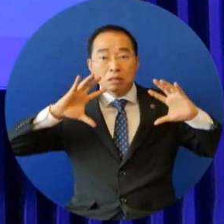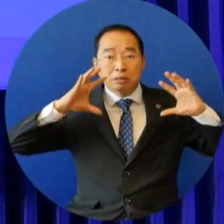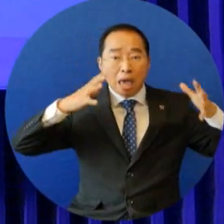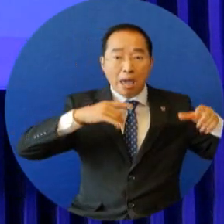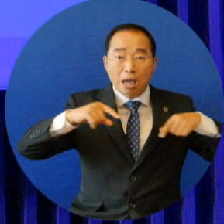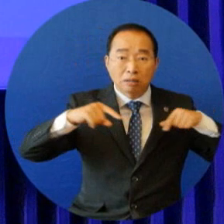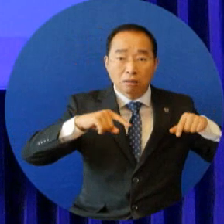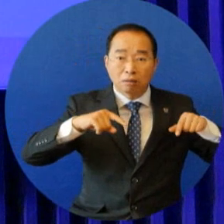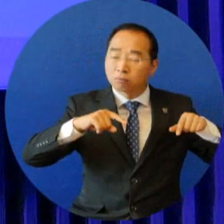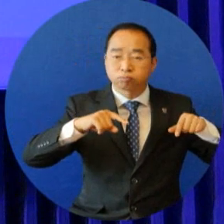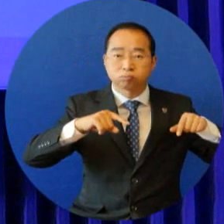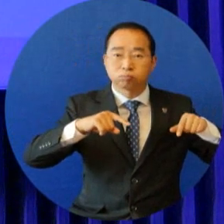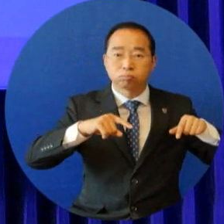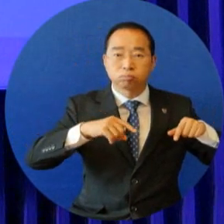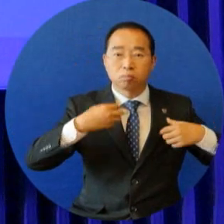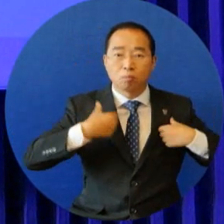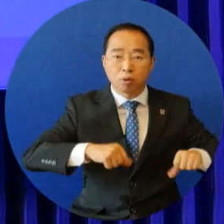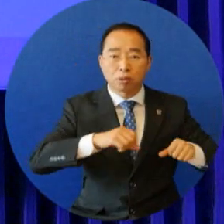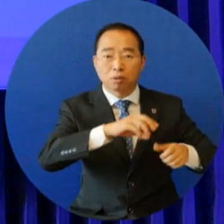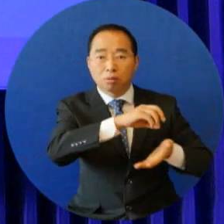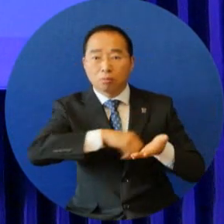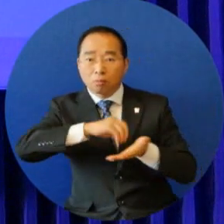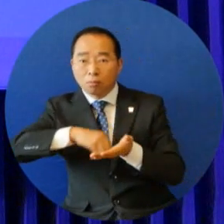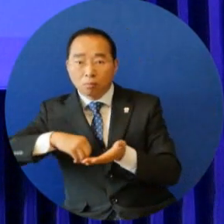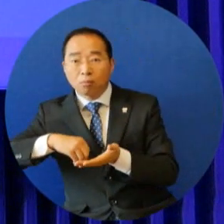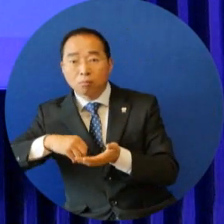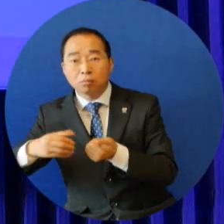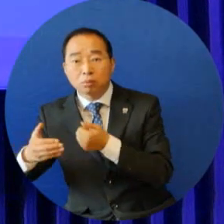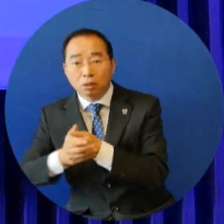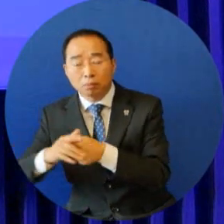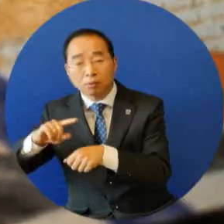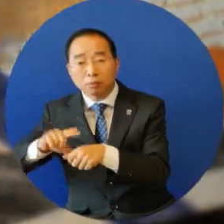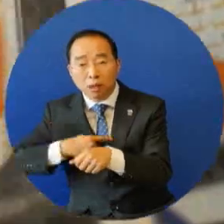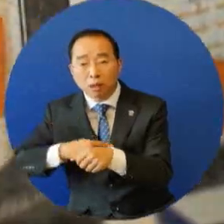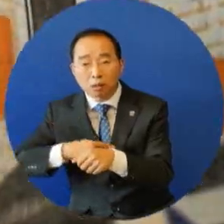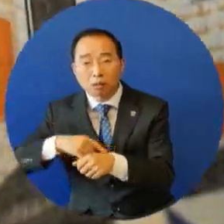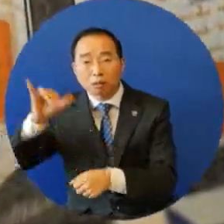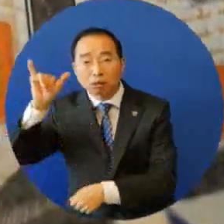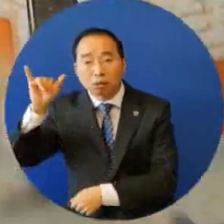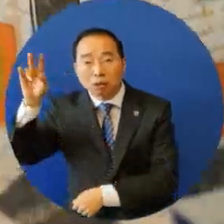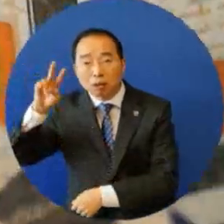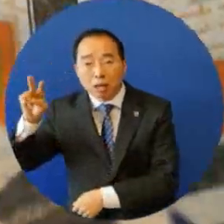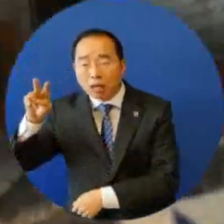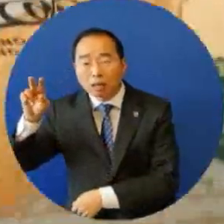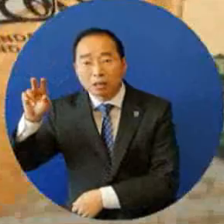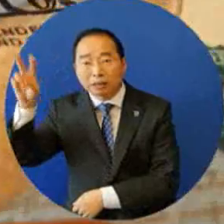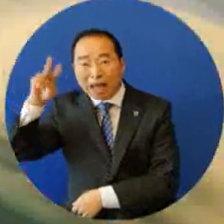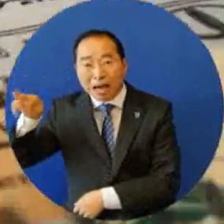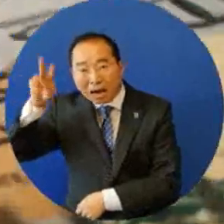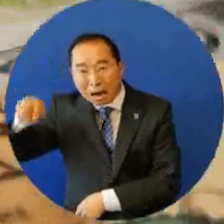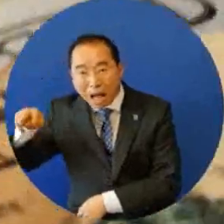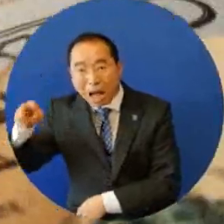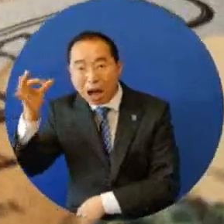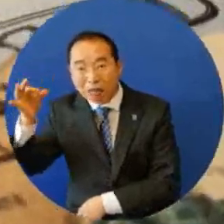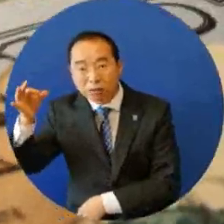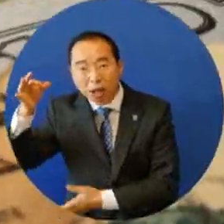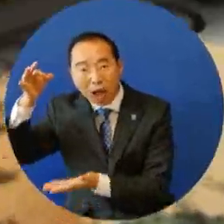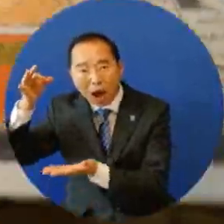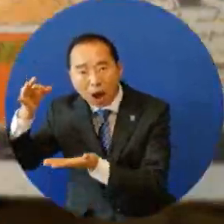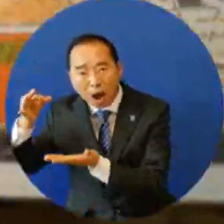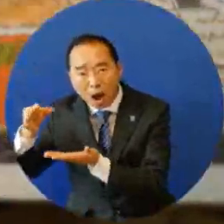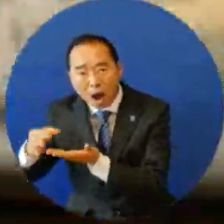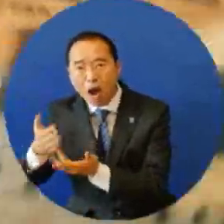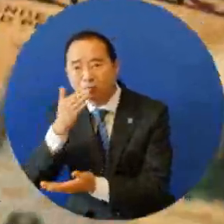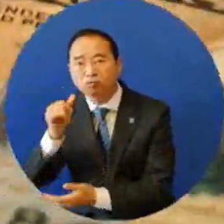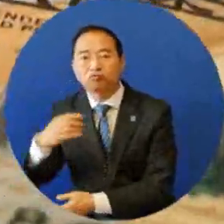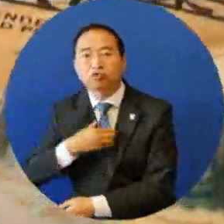리더십의 반기 내지 포기로 받아들이면서 이거는 달러 가치의 급격한 하락을